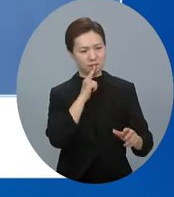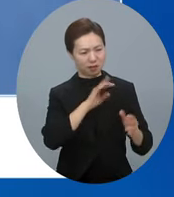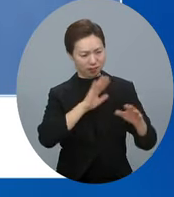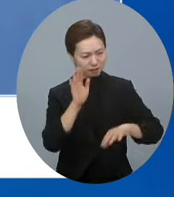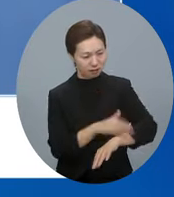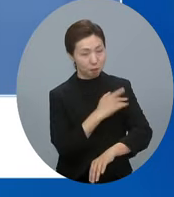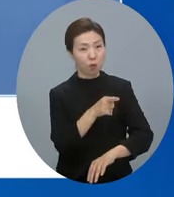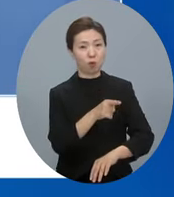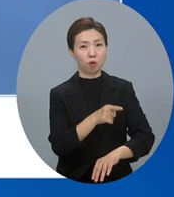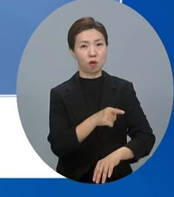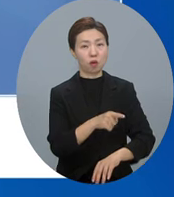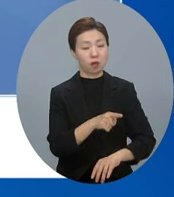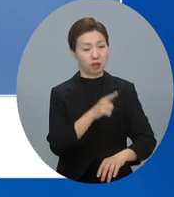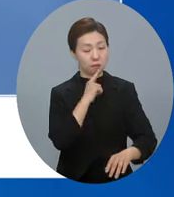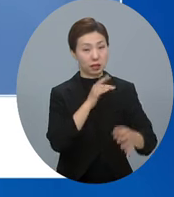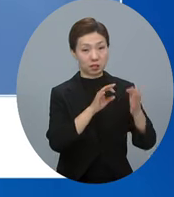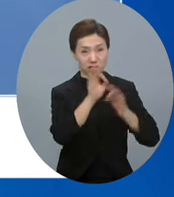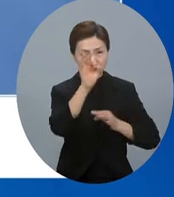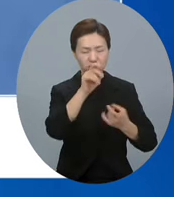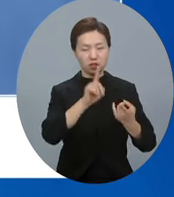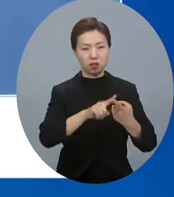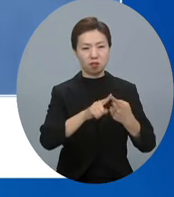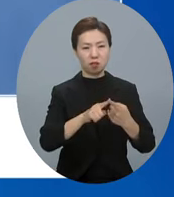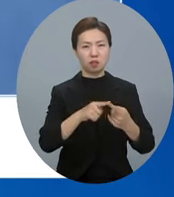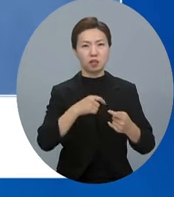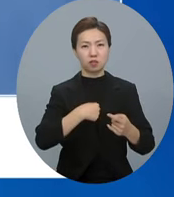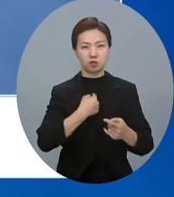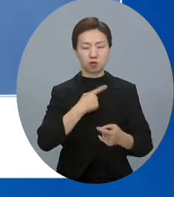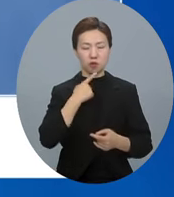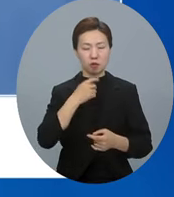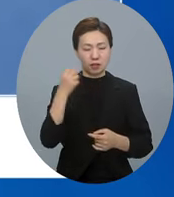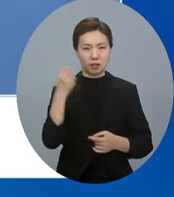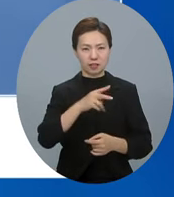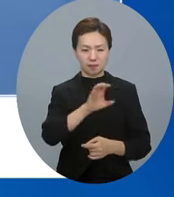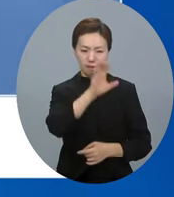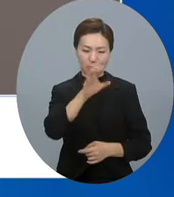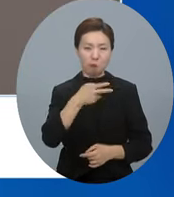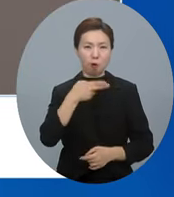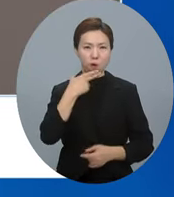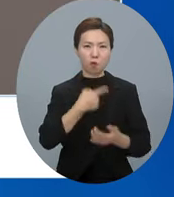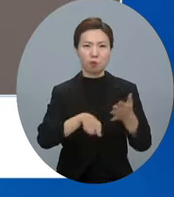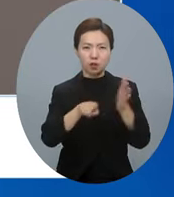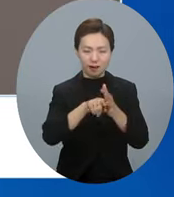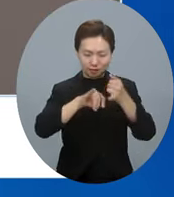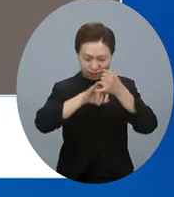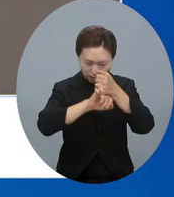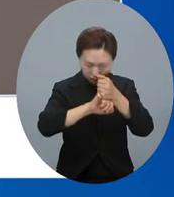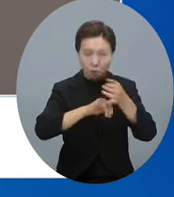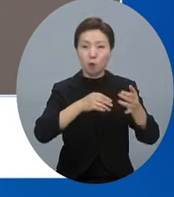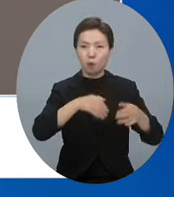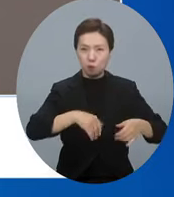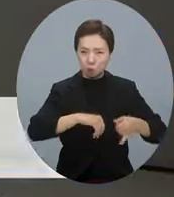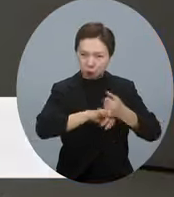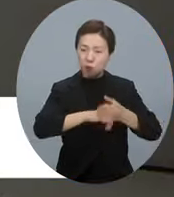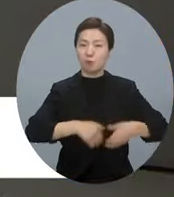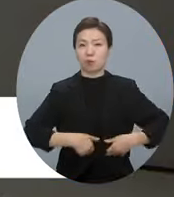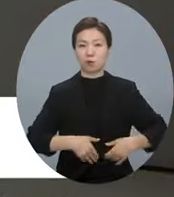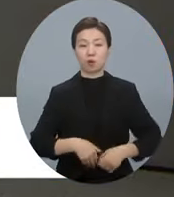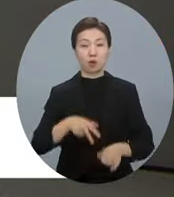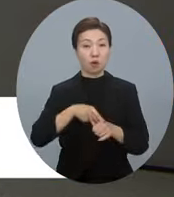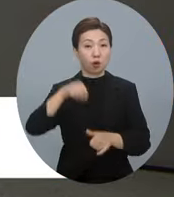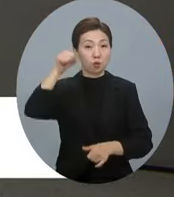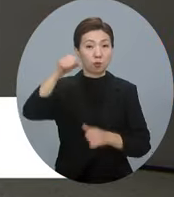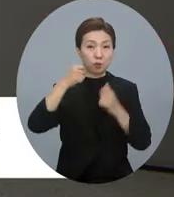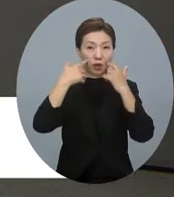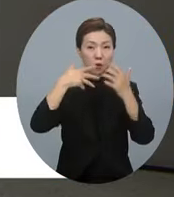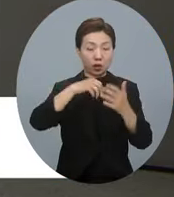어떤 해명이나 어떤 본인이 재발 방지에 대한 약속이 있어야 될 것입니다 예 그니까 후보가 확정이 되면서 확정된